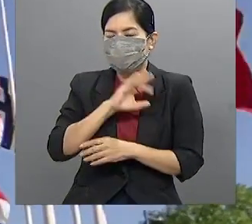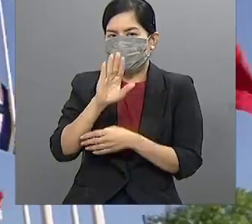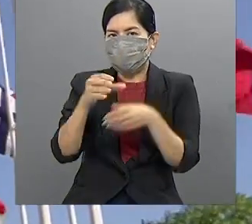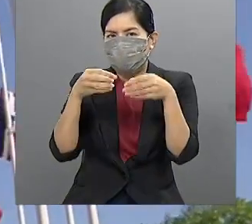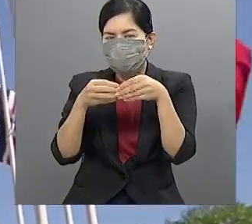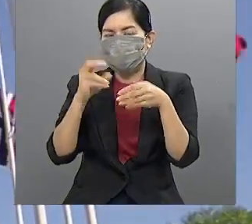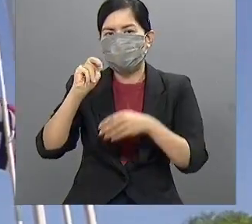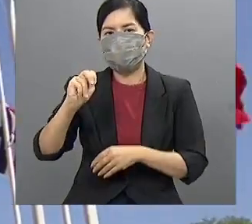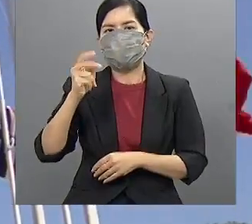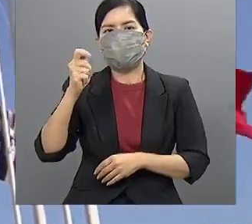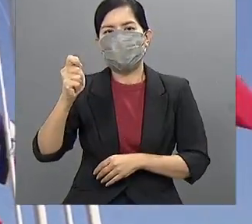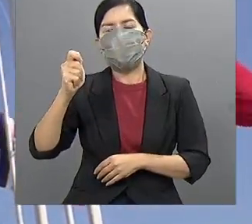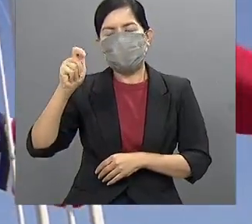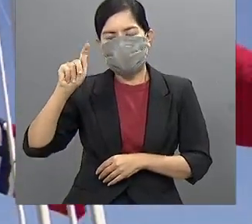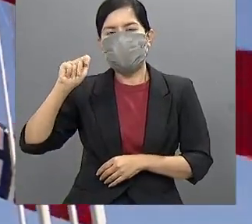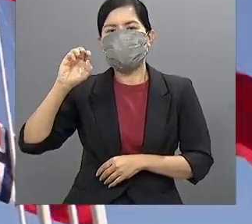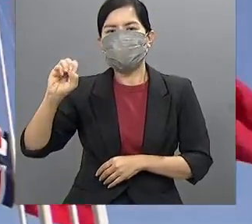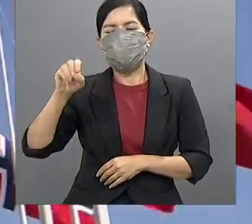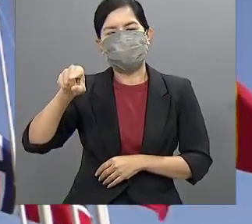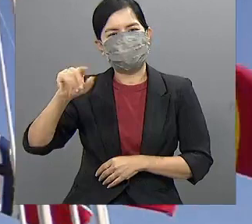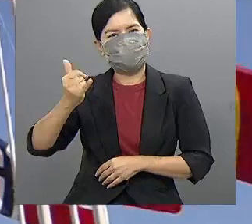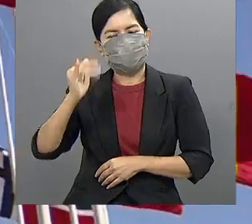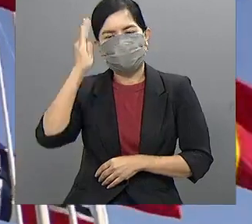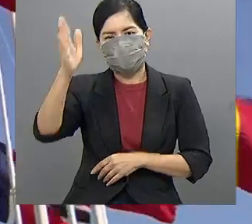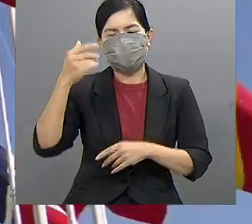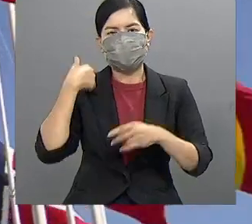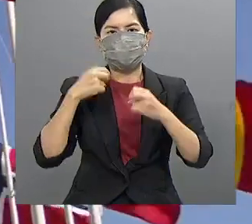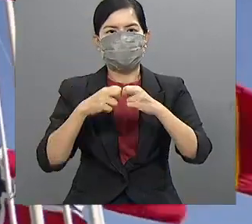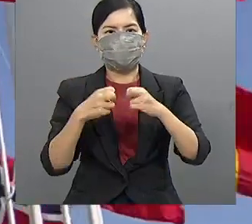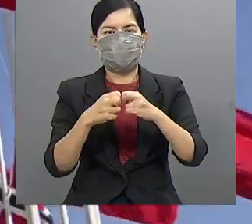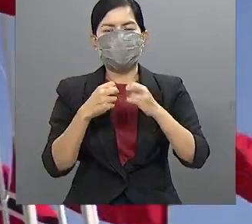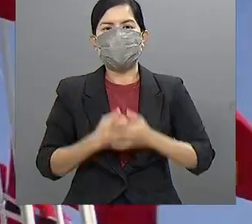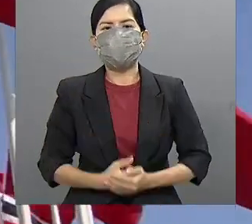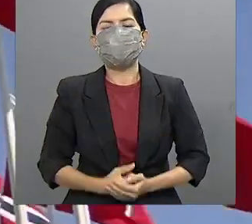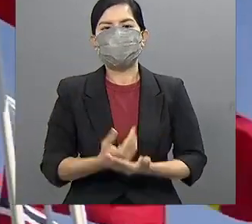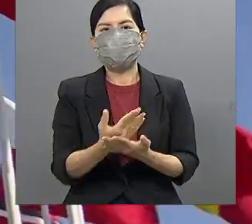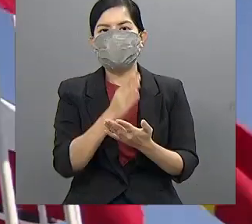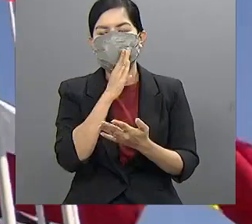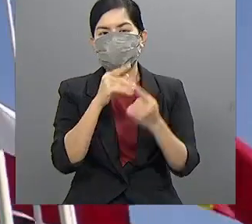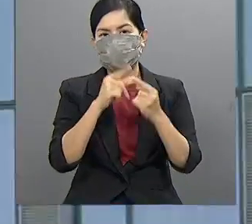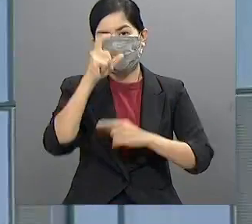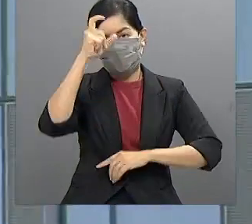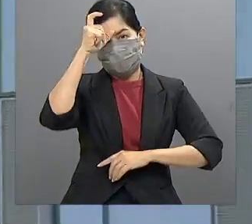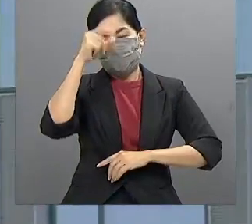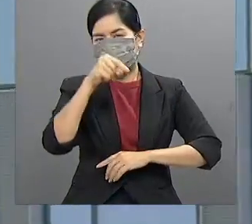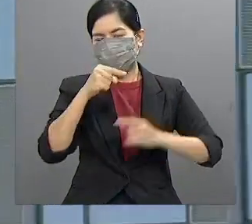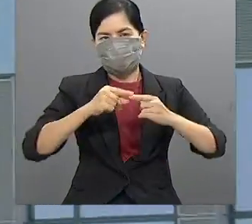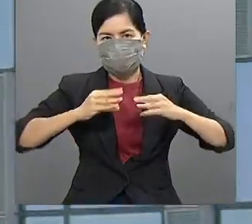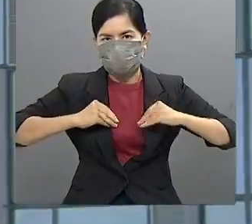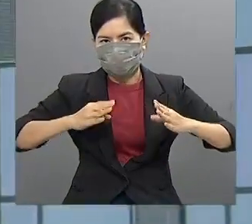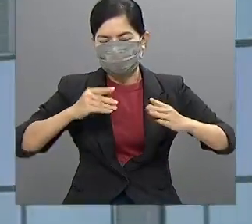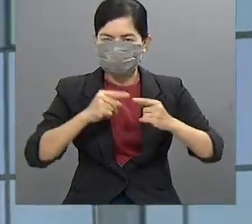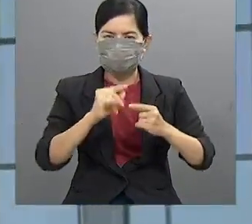าจทำให้กระบวนการรับฟินแลนด์และสวีเดนเข้าเป็นสมาชิกองค์การนาโตเกิดความล่าช้ากว่าที่คาดการไว้ค่ะ